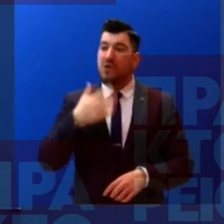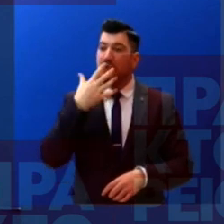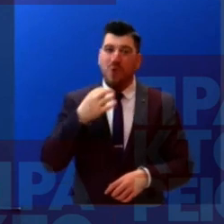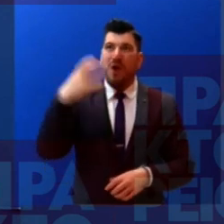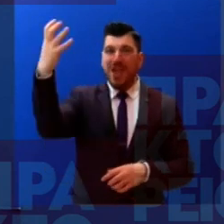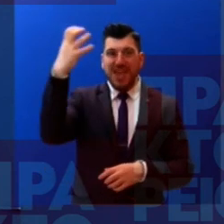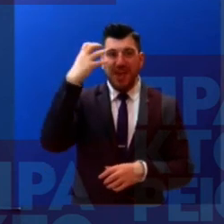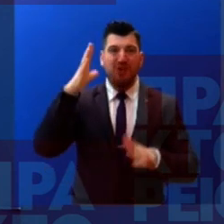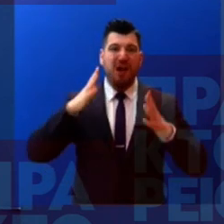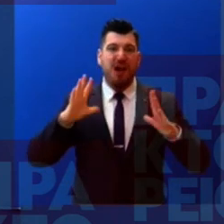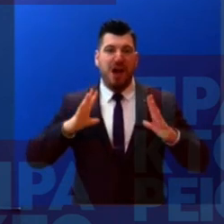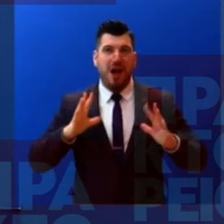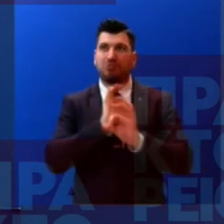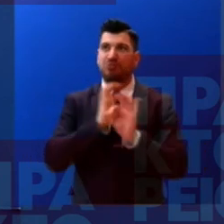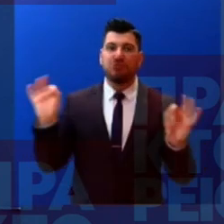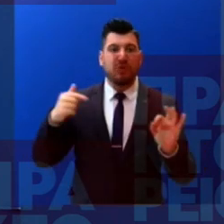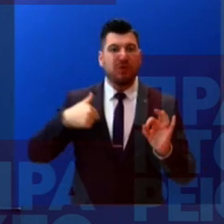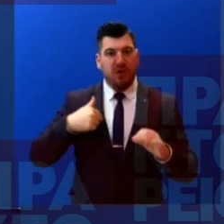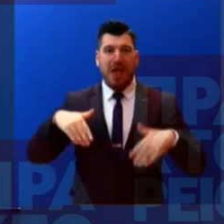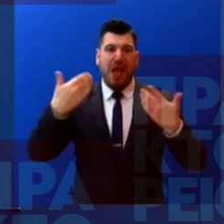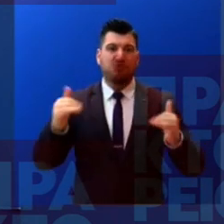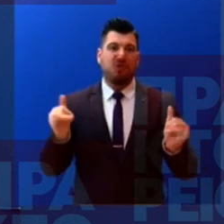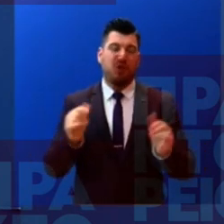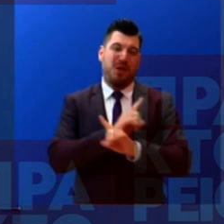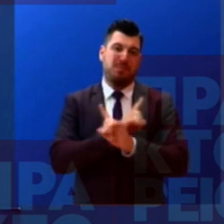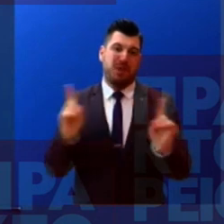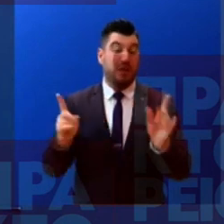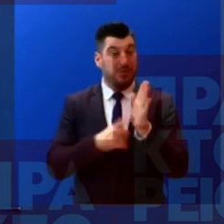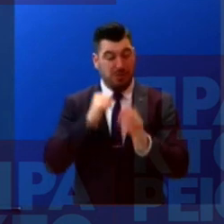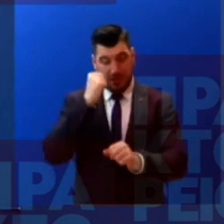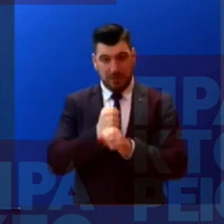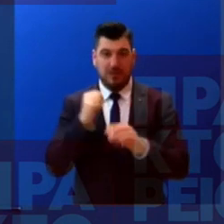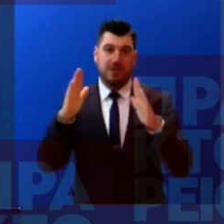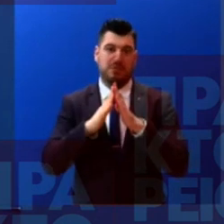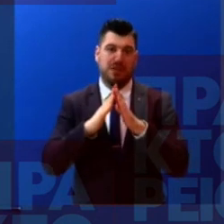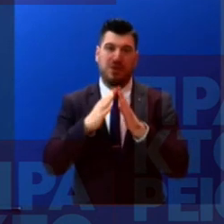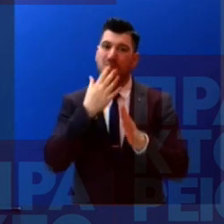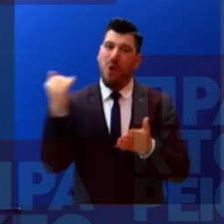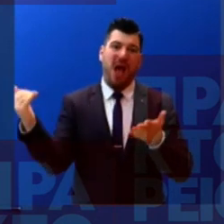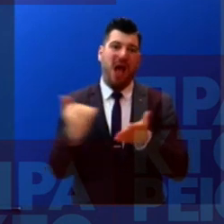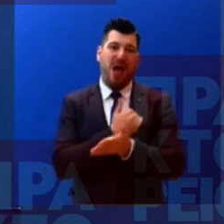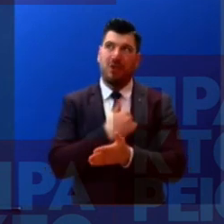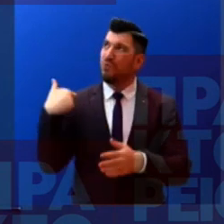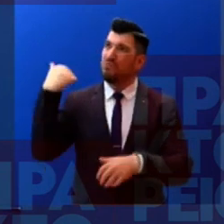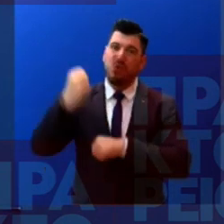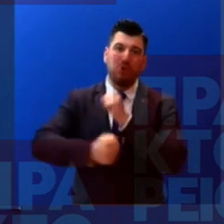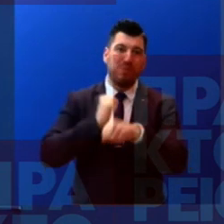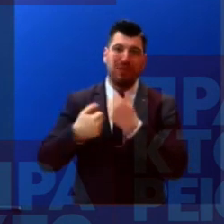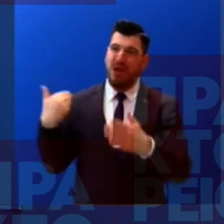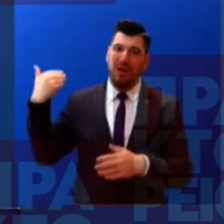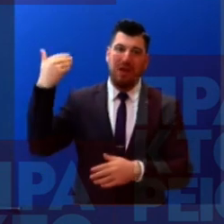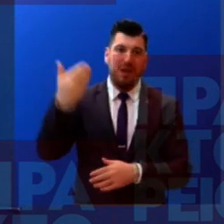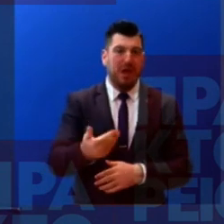άνοιξη που μας προκαλεί να κάνουμε το λάθος να παραβιάσουμε τα περιοριστικά μέτρα. Άλλο ατομική άσκηση κοντά στο σπίτι